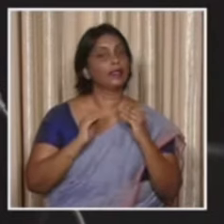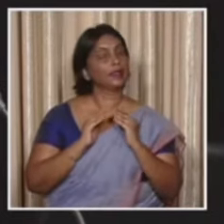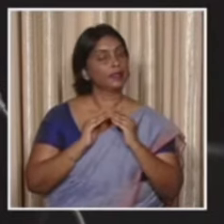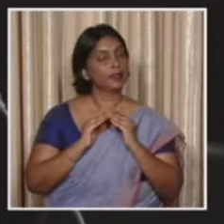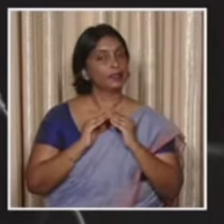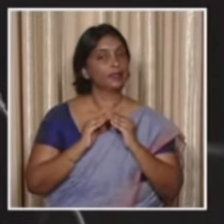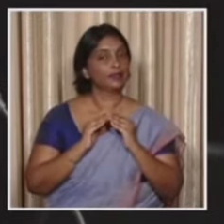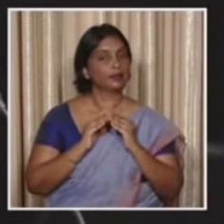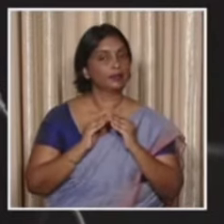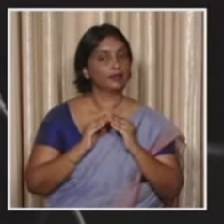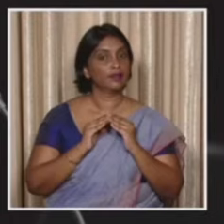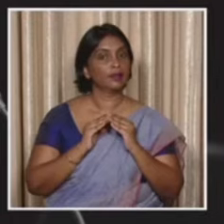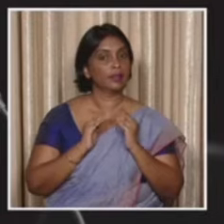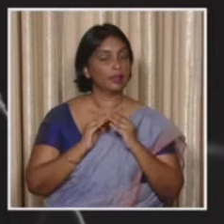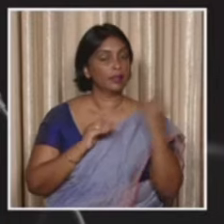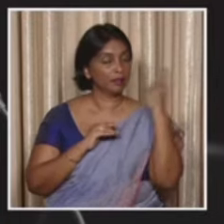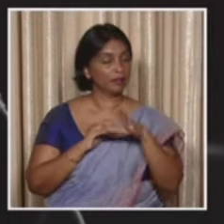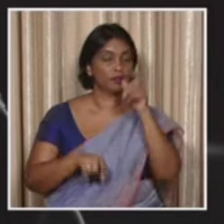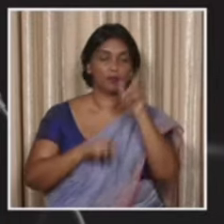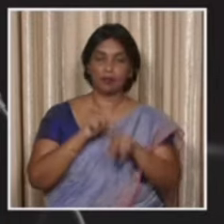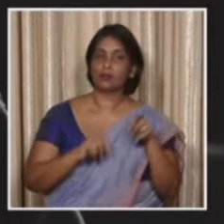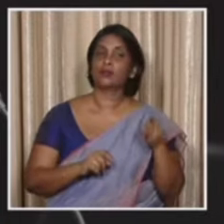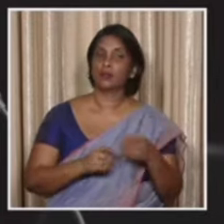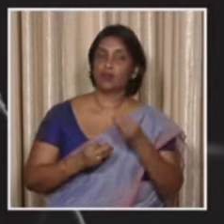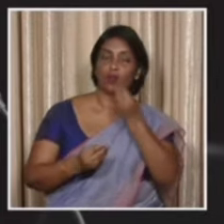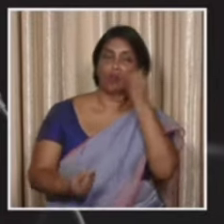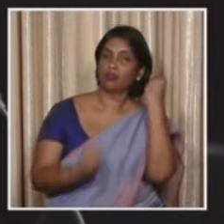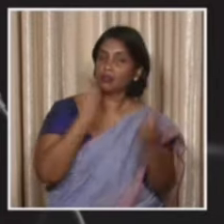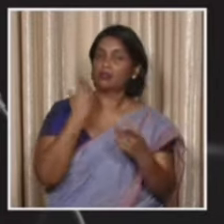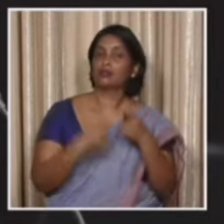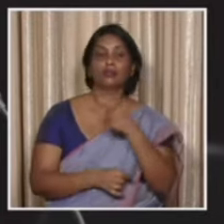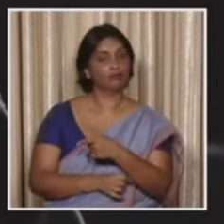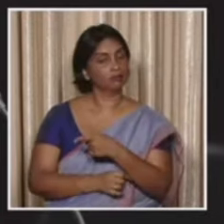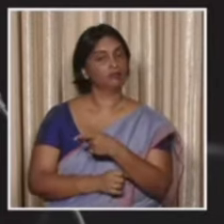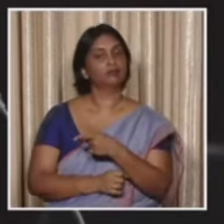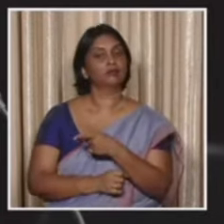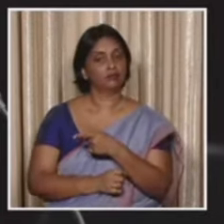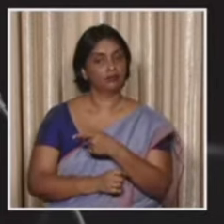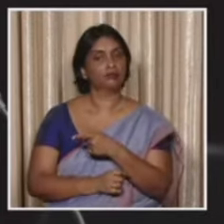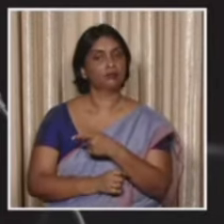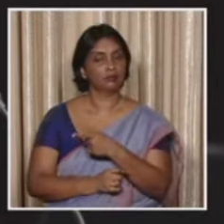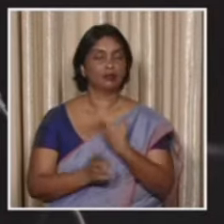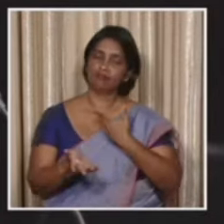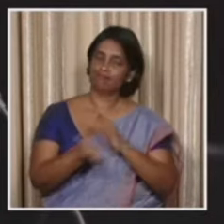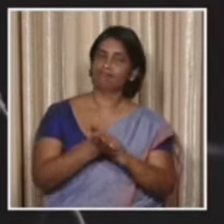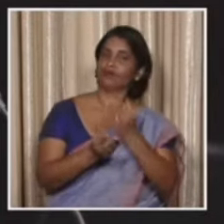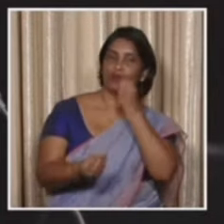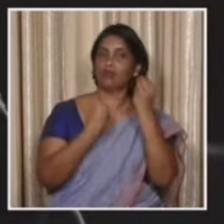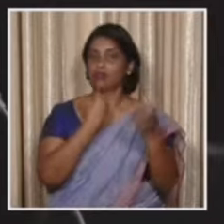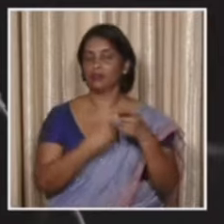எல்லாம் உபசரிப்பதில் அவருக்கு நிகர் அவர்தான். அவருடைய வீட்டிலே நான் பல தடவைகள்